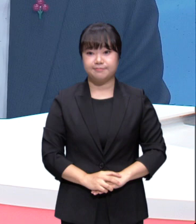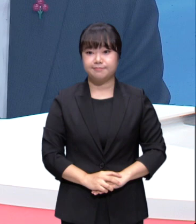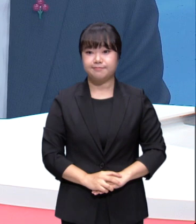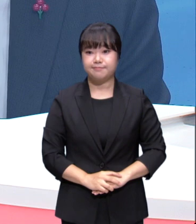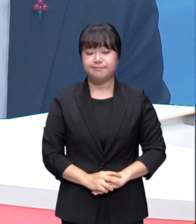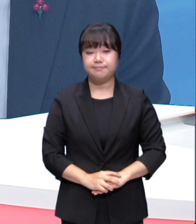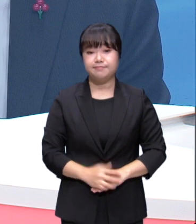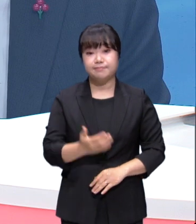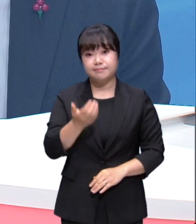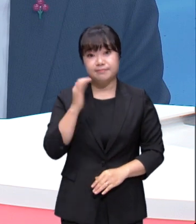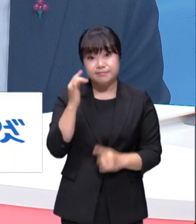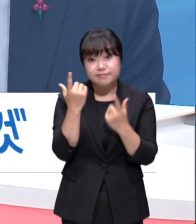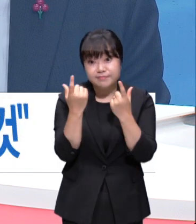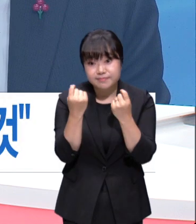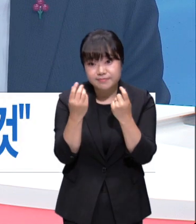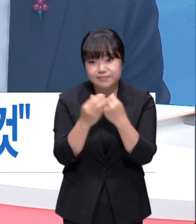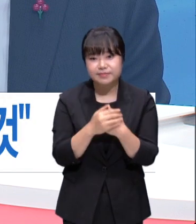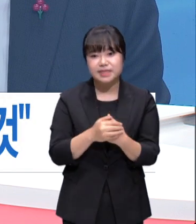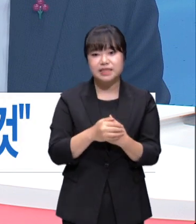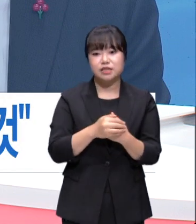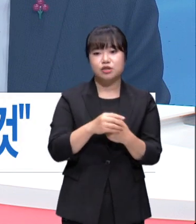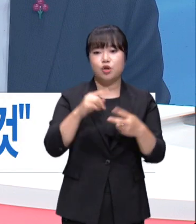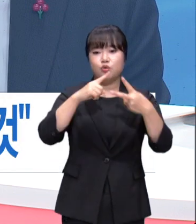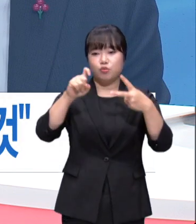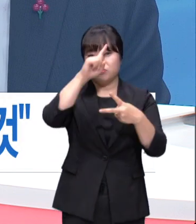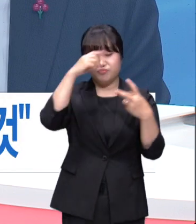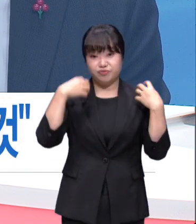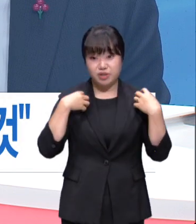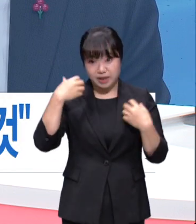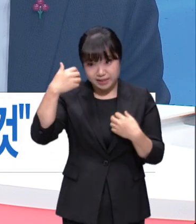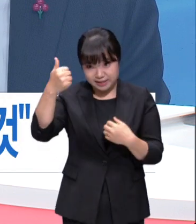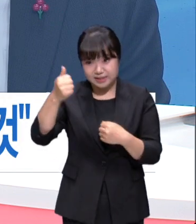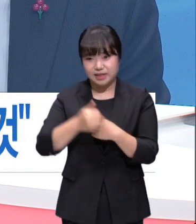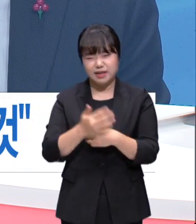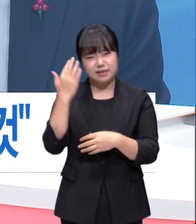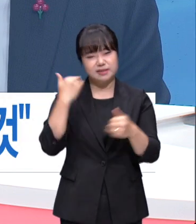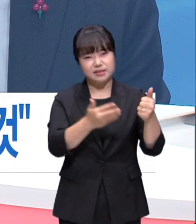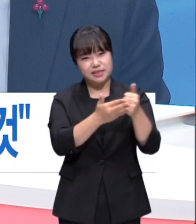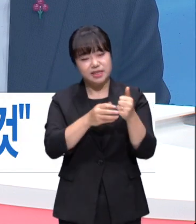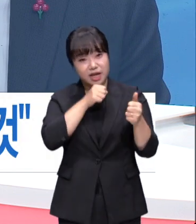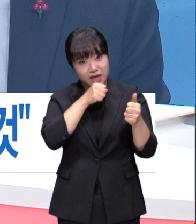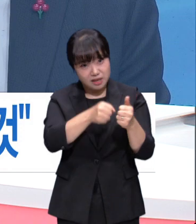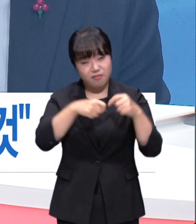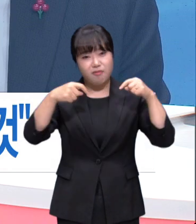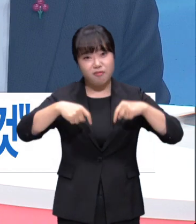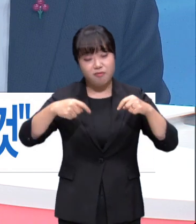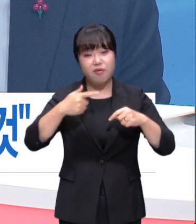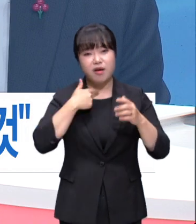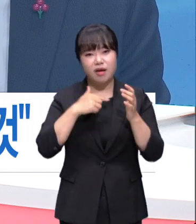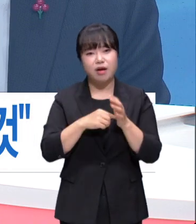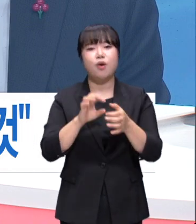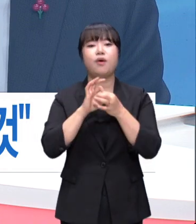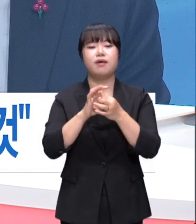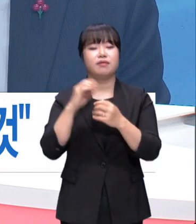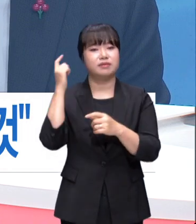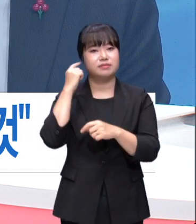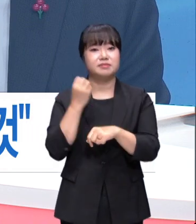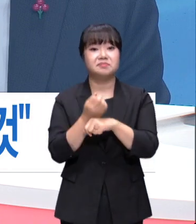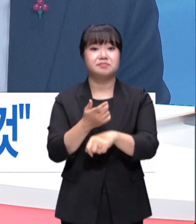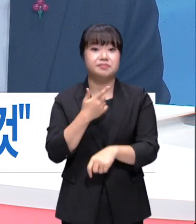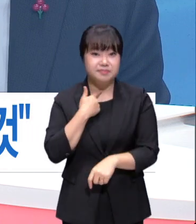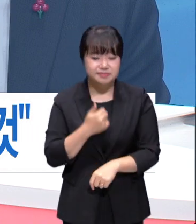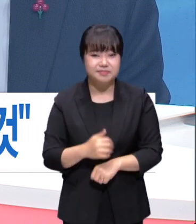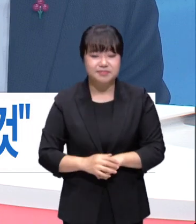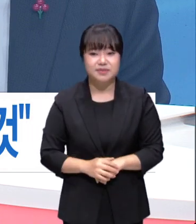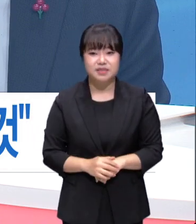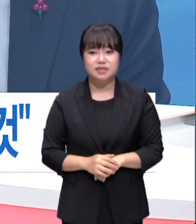네, 앞서 보신 내용에 대해 이필영 동대문 구청장이 저희 BTV 대담에 출연해 이 장안동 물류터미널 부지 개발에 대한 생각을